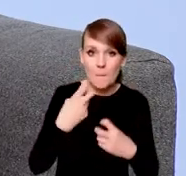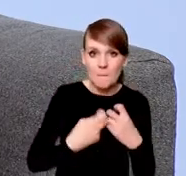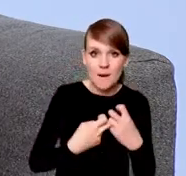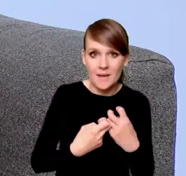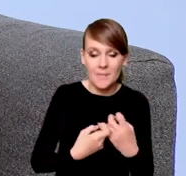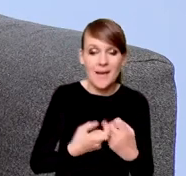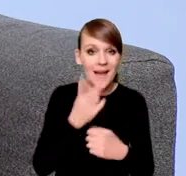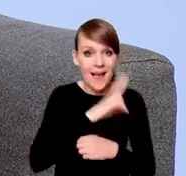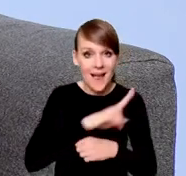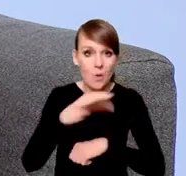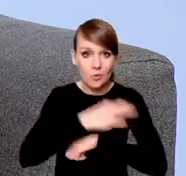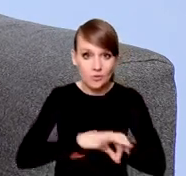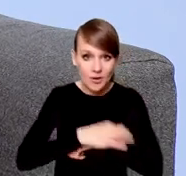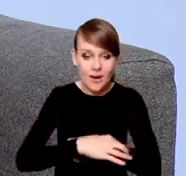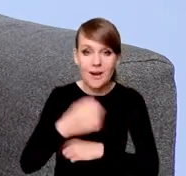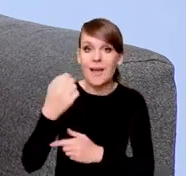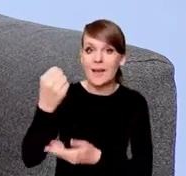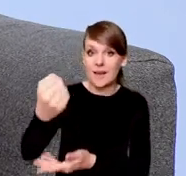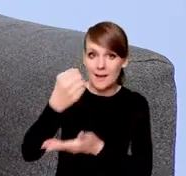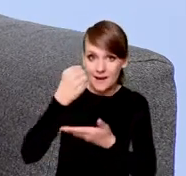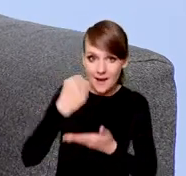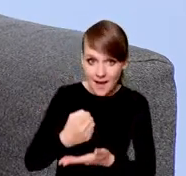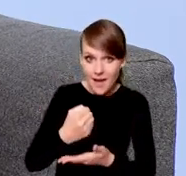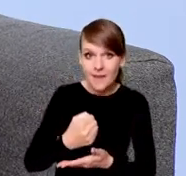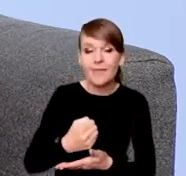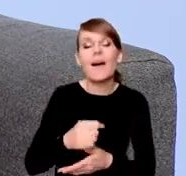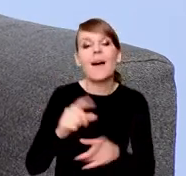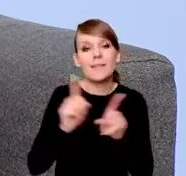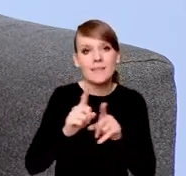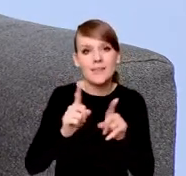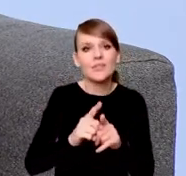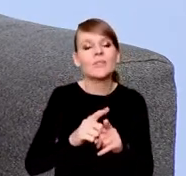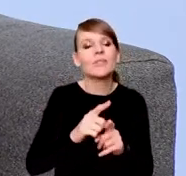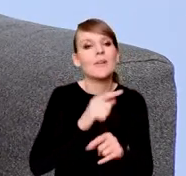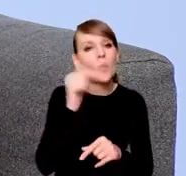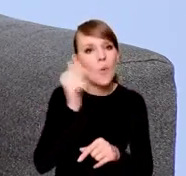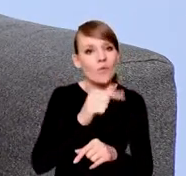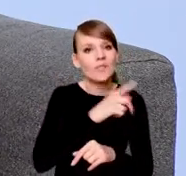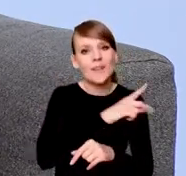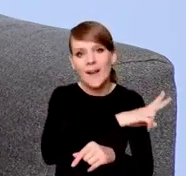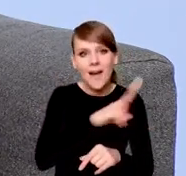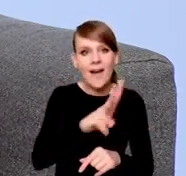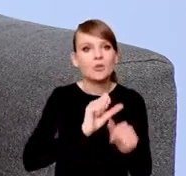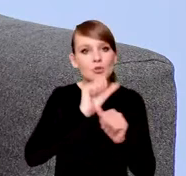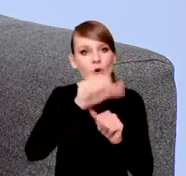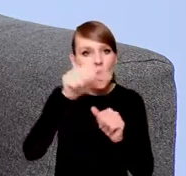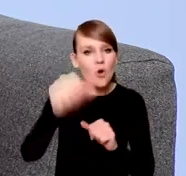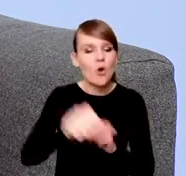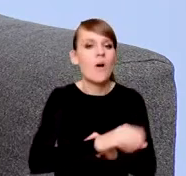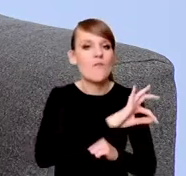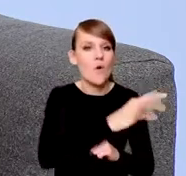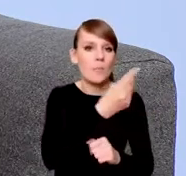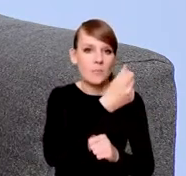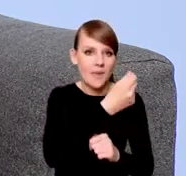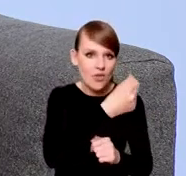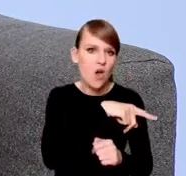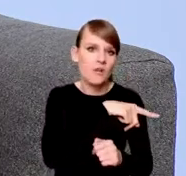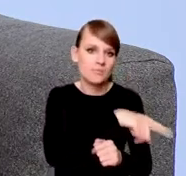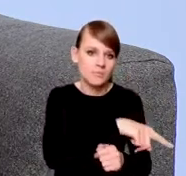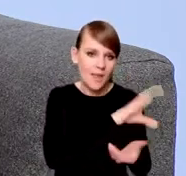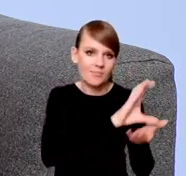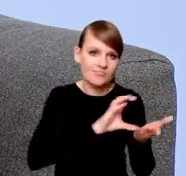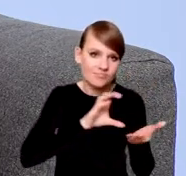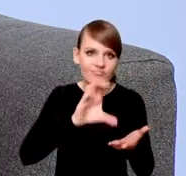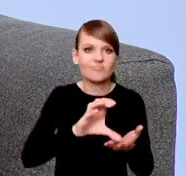oprócz grantu również przeznaczała co roku jakąś kwotę na to, żeby poprawić sytuację osób z